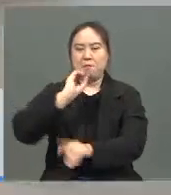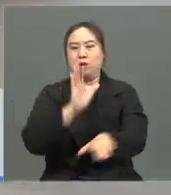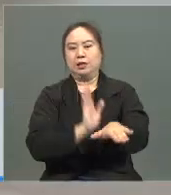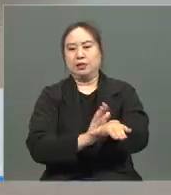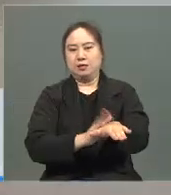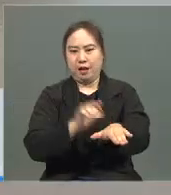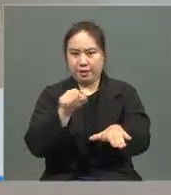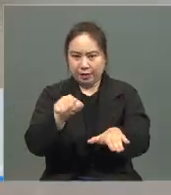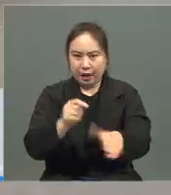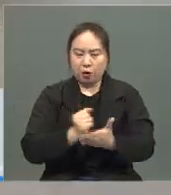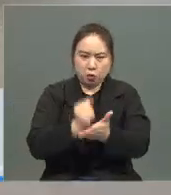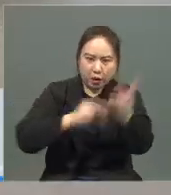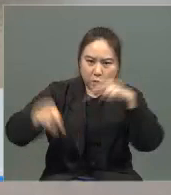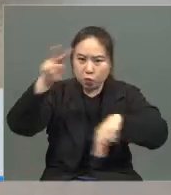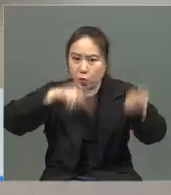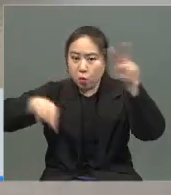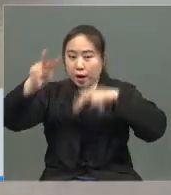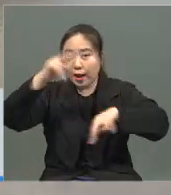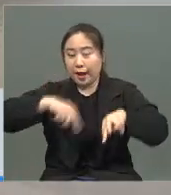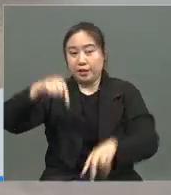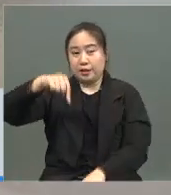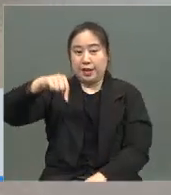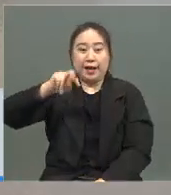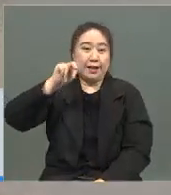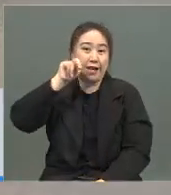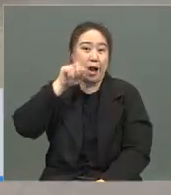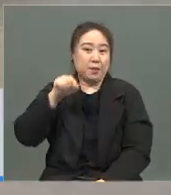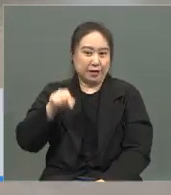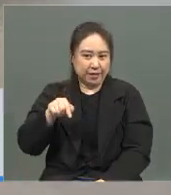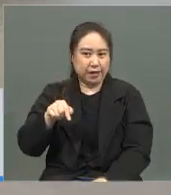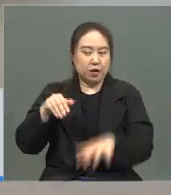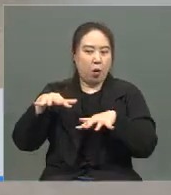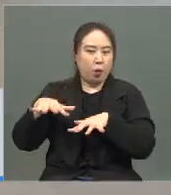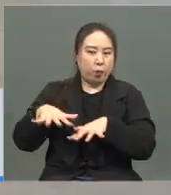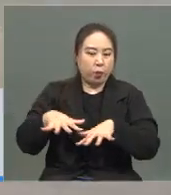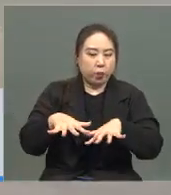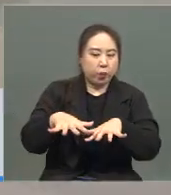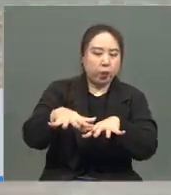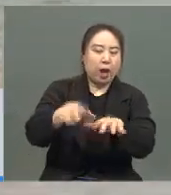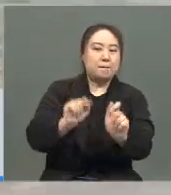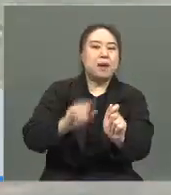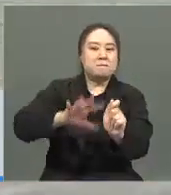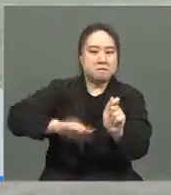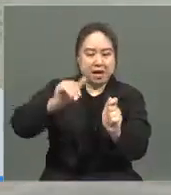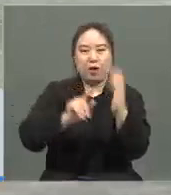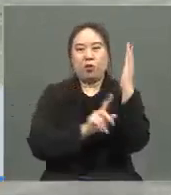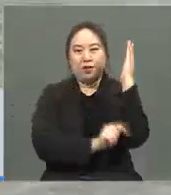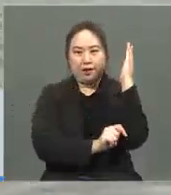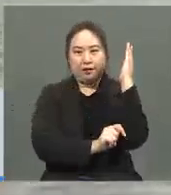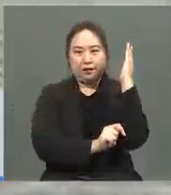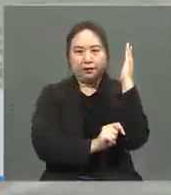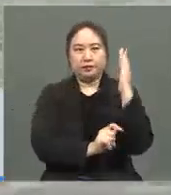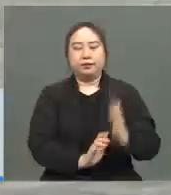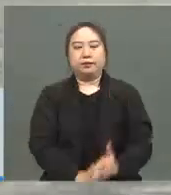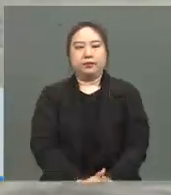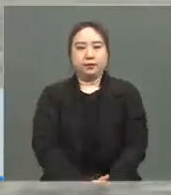ความสะดวกด้านการจราจรค่ะซึ่งมวลน้ำตรงนั้นนะคะก็จะต้องไหลเข้าสู่ทางอำเภอเมืองของจังหวัดตรังด้วยค่ะ